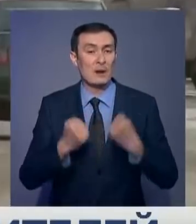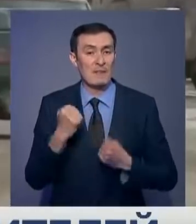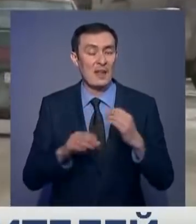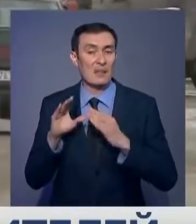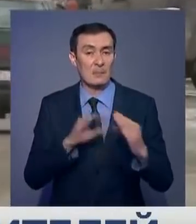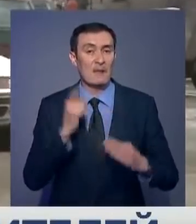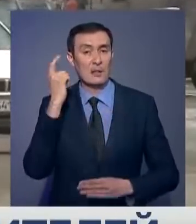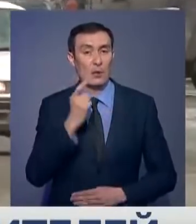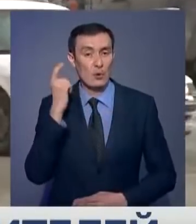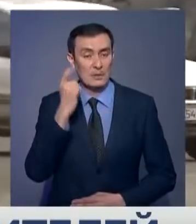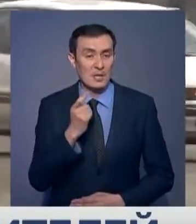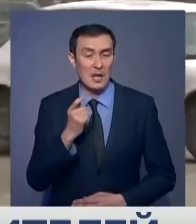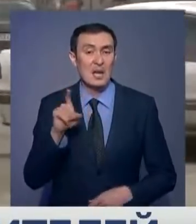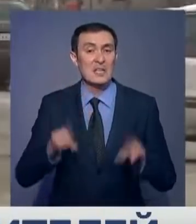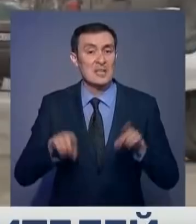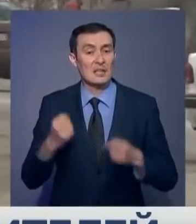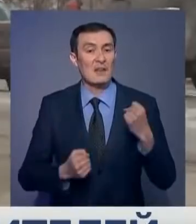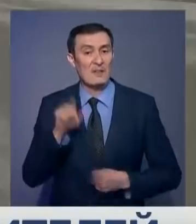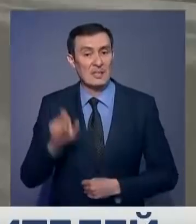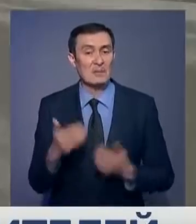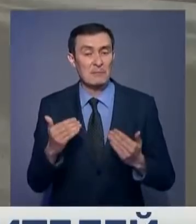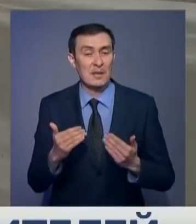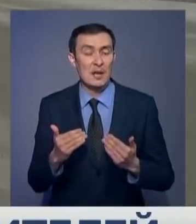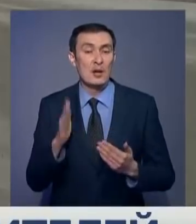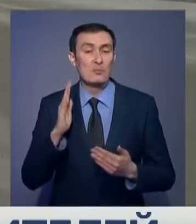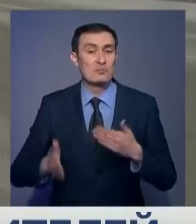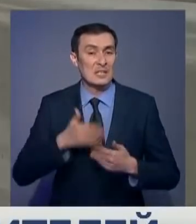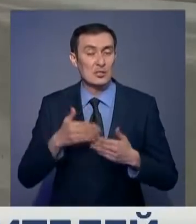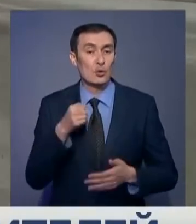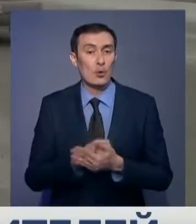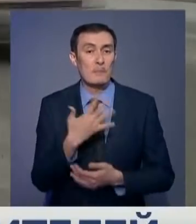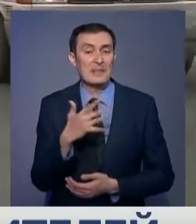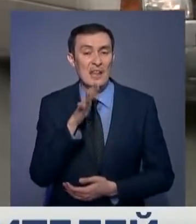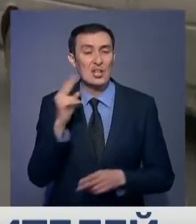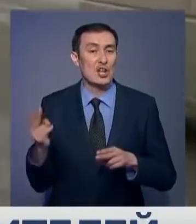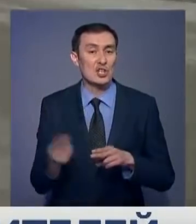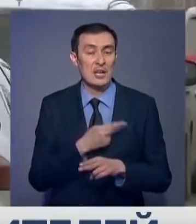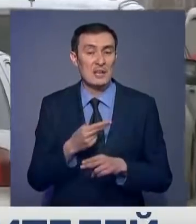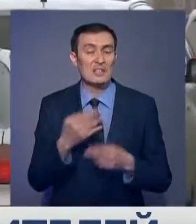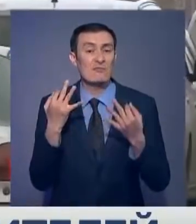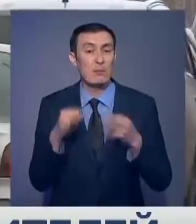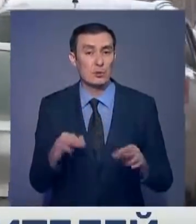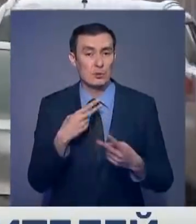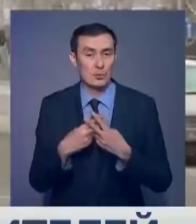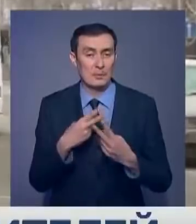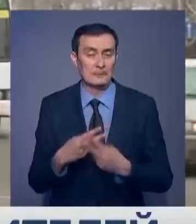управления автомобилем в алкогольном опьянении. Некоторым водителям теперь грозит до 5 лет лишения свободы.